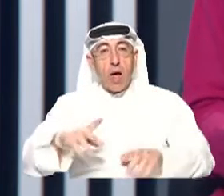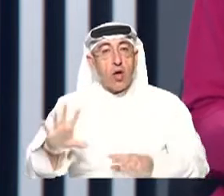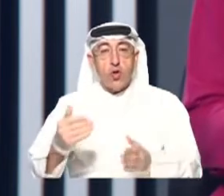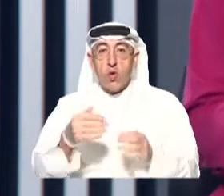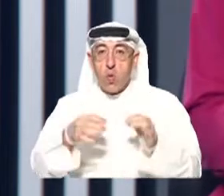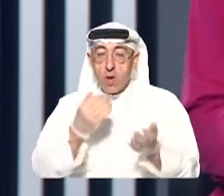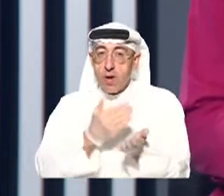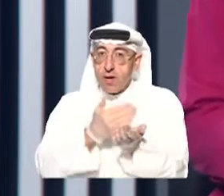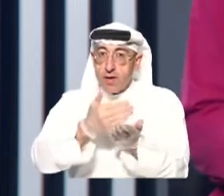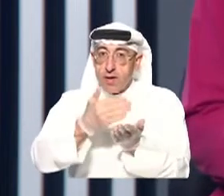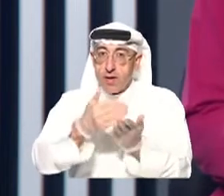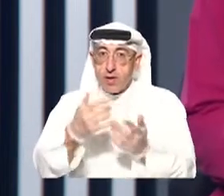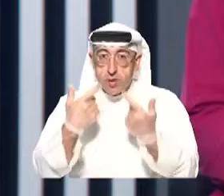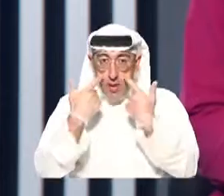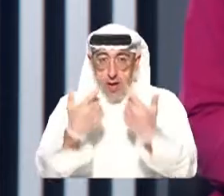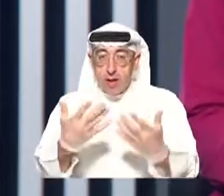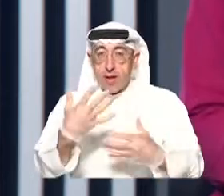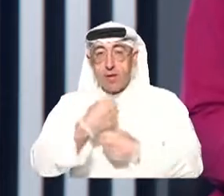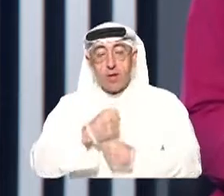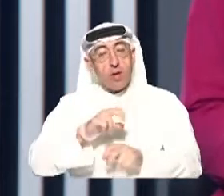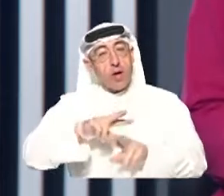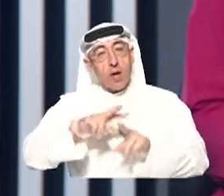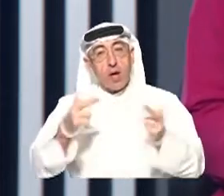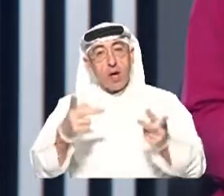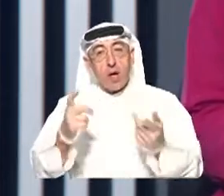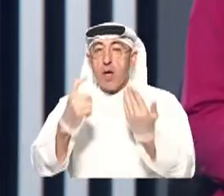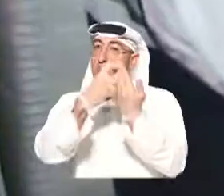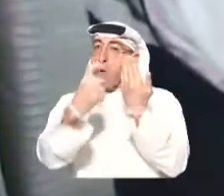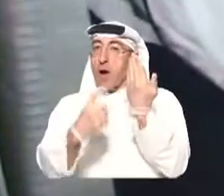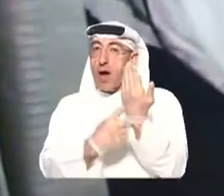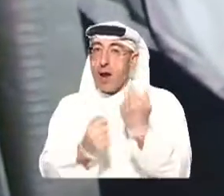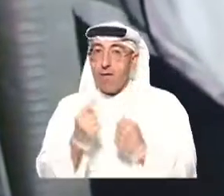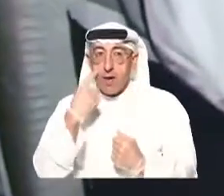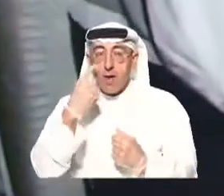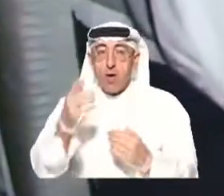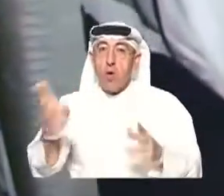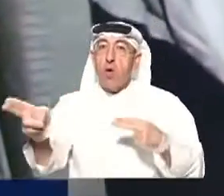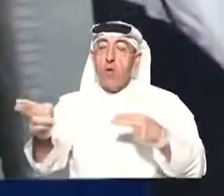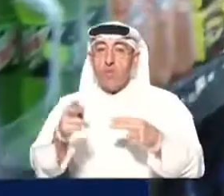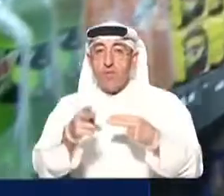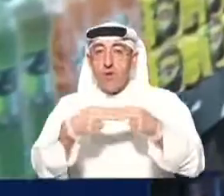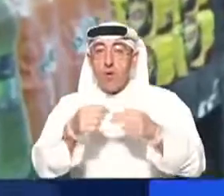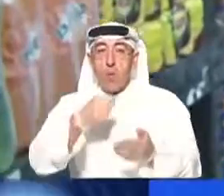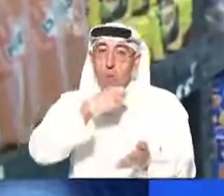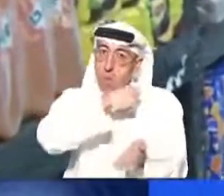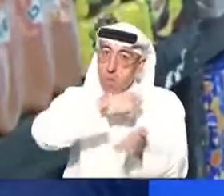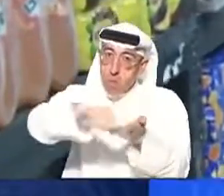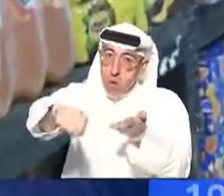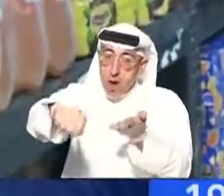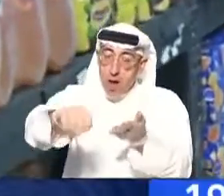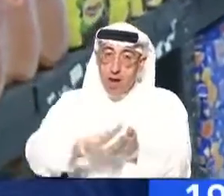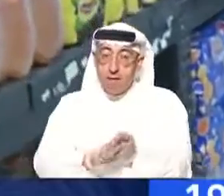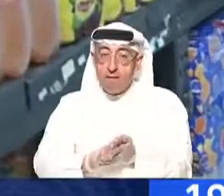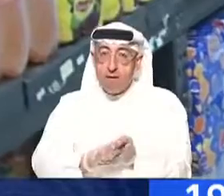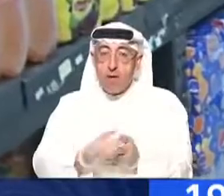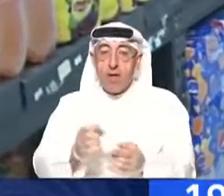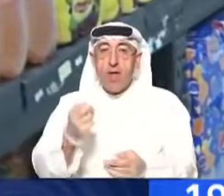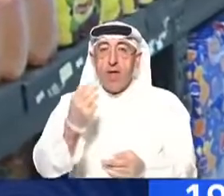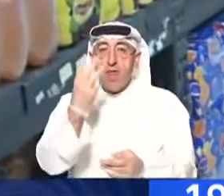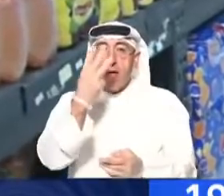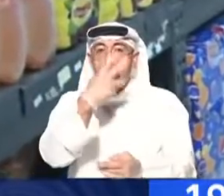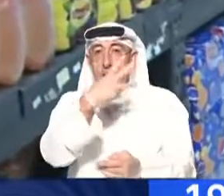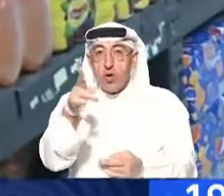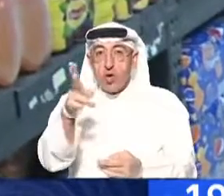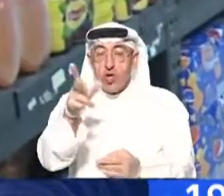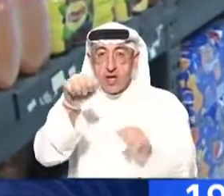الاحترازية لمواجهة انتشار كوفيد-19، فضلا عن إعادة فتح محلين اثنين. وقالت وزارة التجارة إن